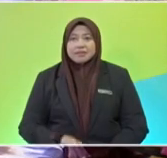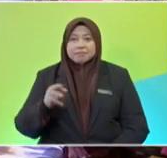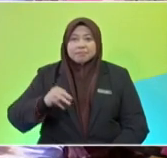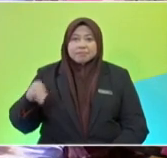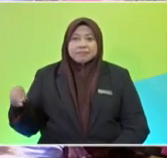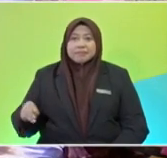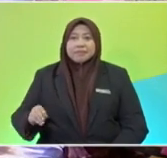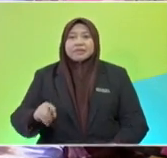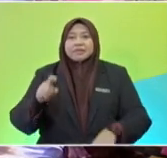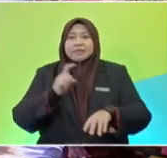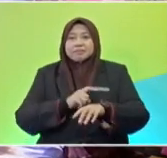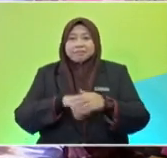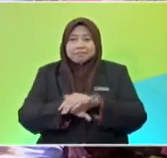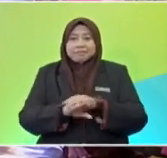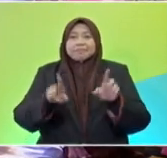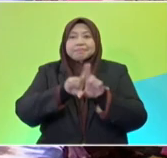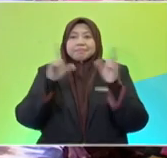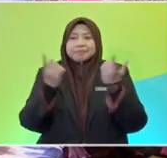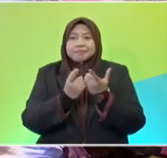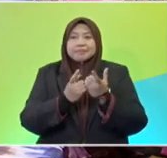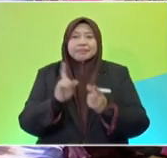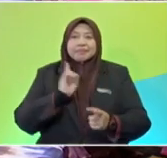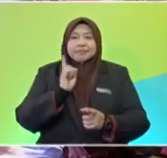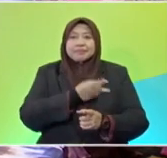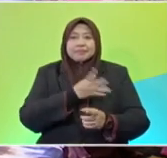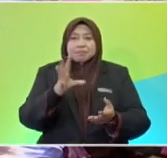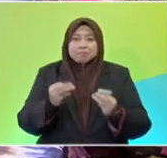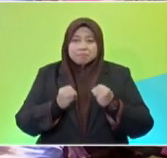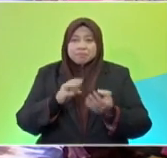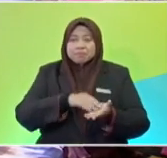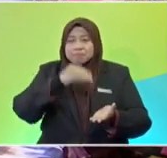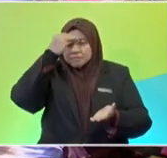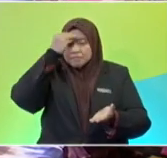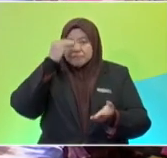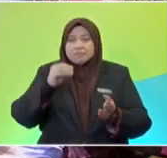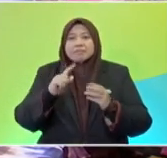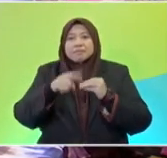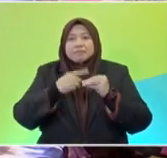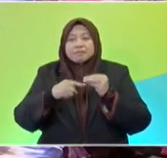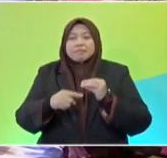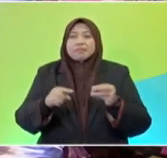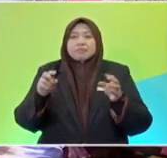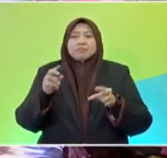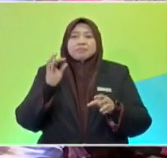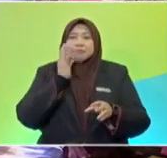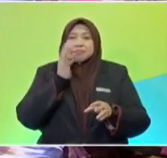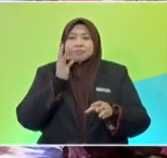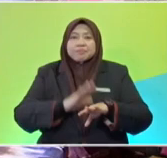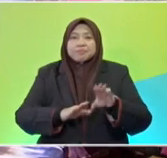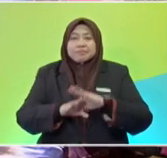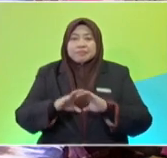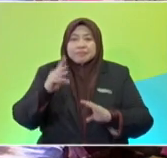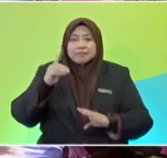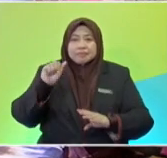masuk ke kelas karena hari ini kita nak belajar tentang buah tangan Darul Iman di zaman ini tajuknya